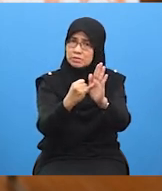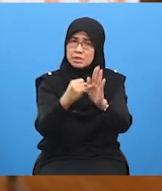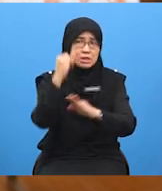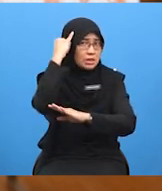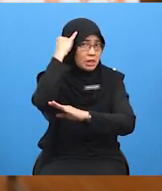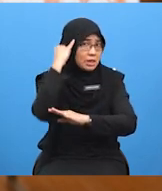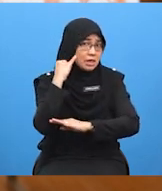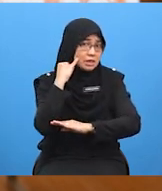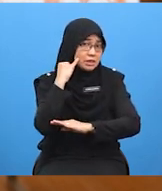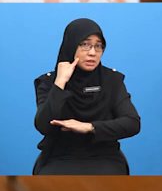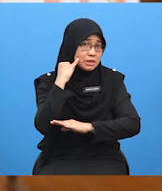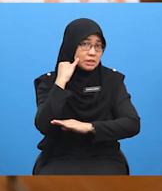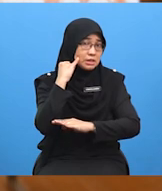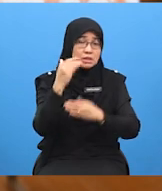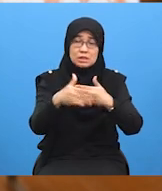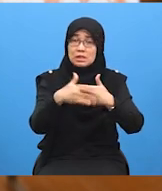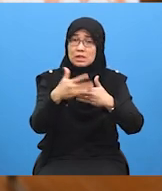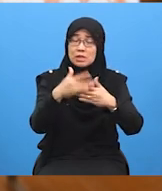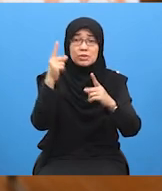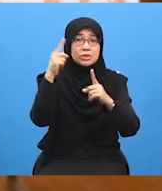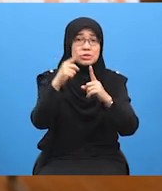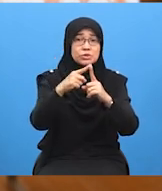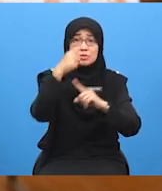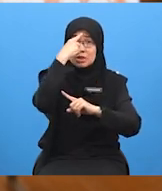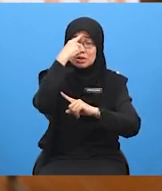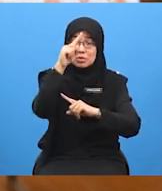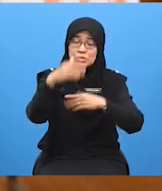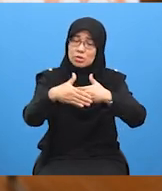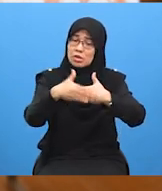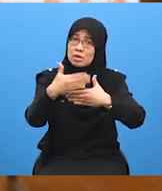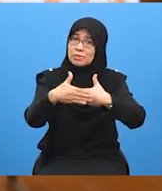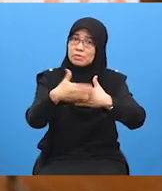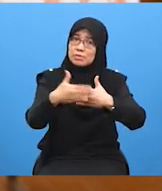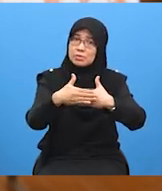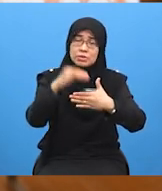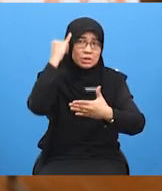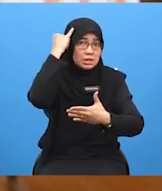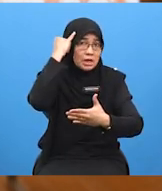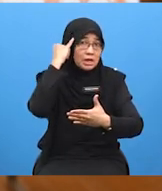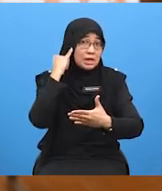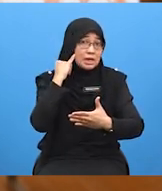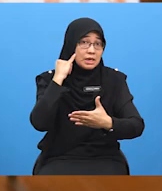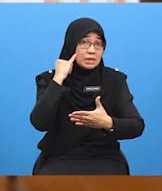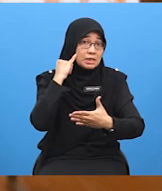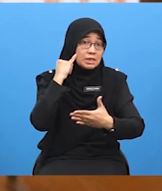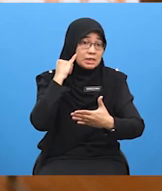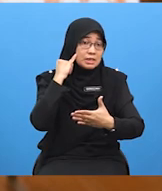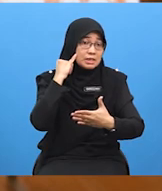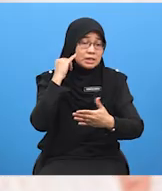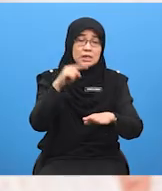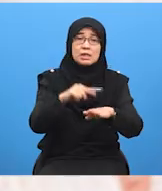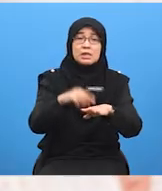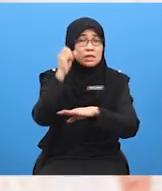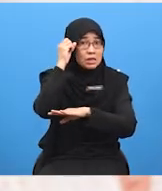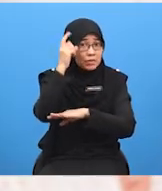Tujuan lakaran dilakukan adalah untuk memudahkan idea tersebut difahami,